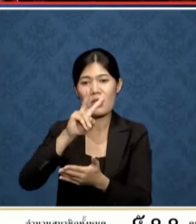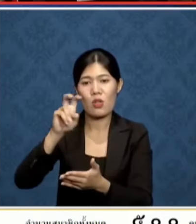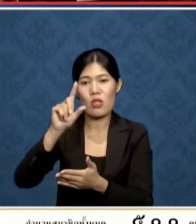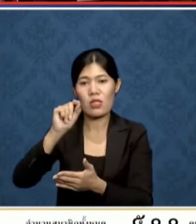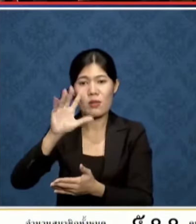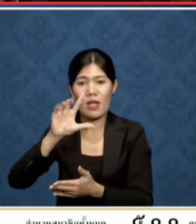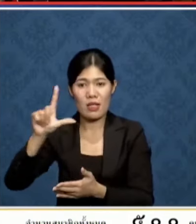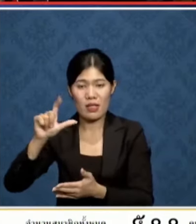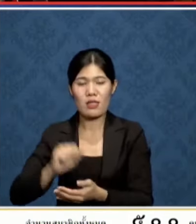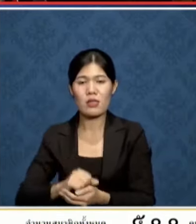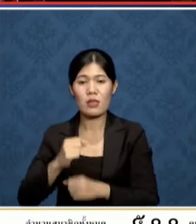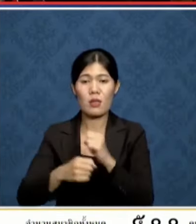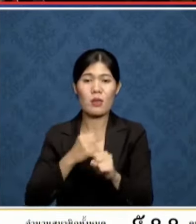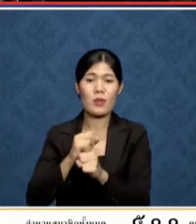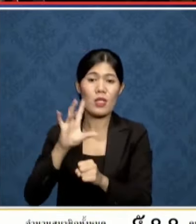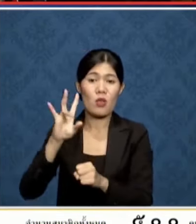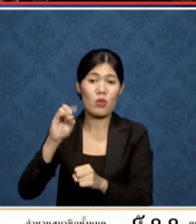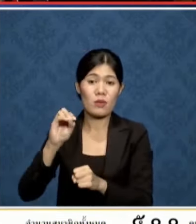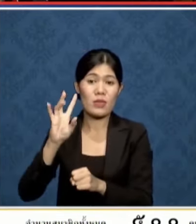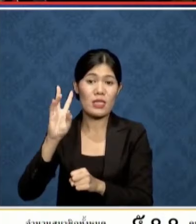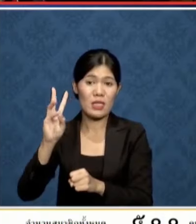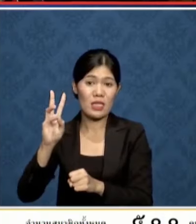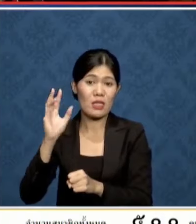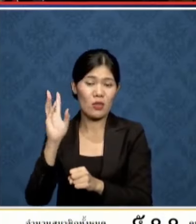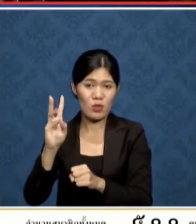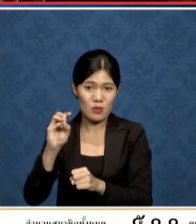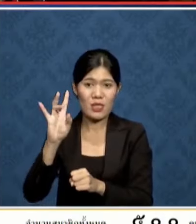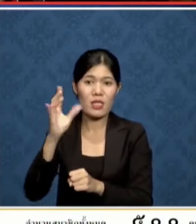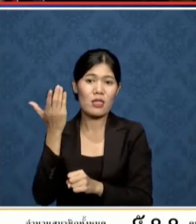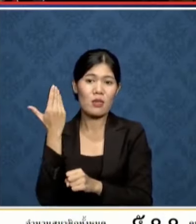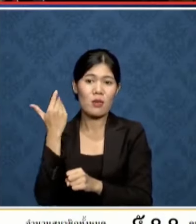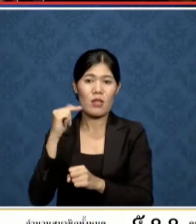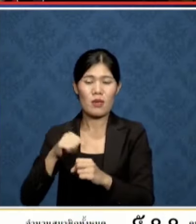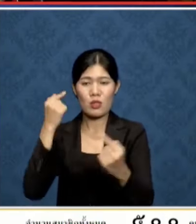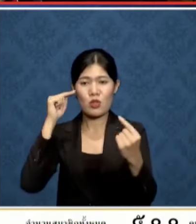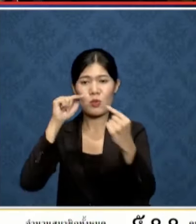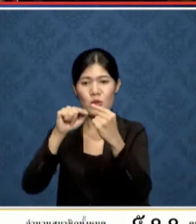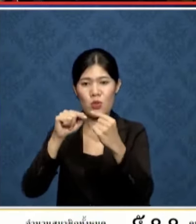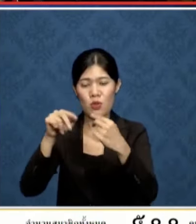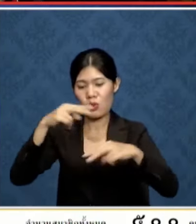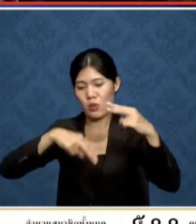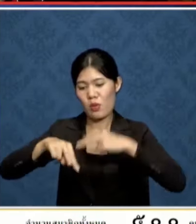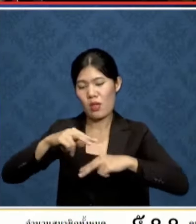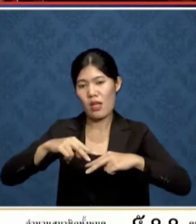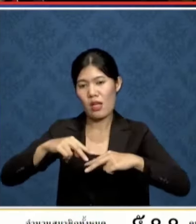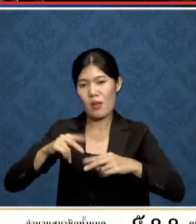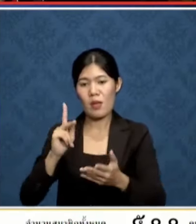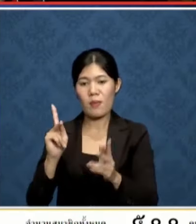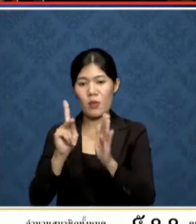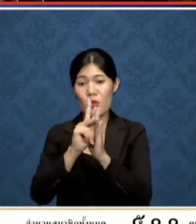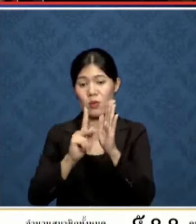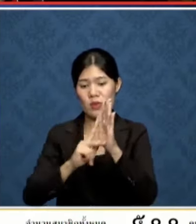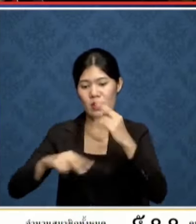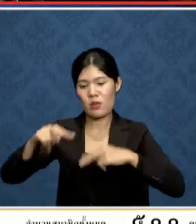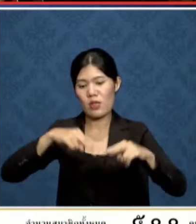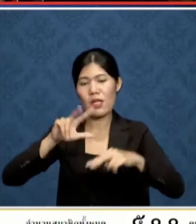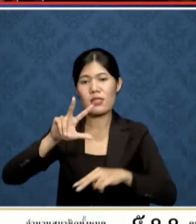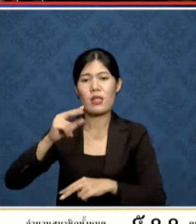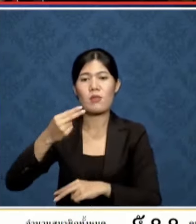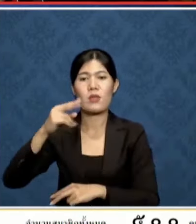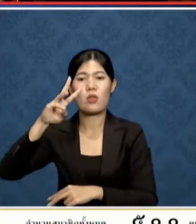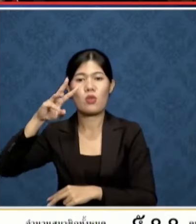ปี 67ที่ผ่านมาครับตั้งเป้าว่าจะมีแรงงานที่เป็นกลุ่มเสี่ยงนะครับได้รับการส่งเสริมและกำกับดูแลให้รับการคุ้มครองตามกฎหมายนะครับ 36,000คน